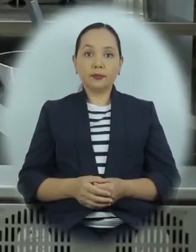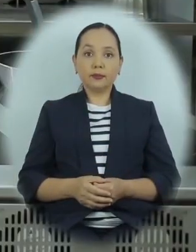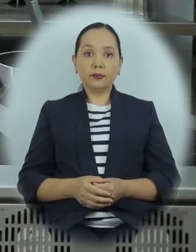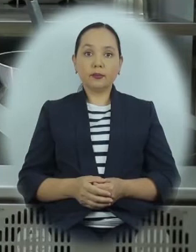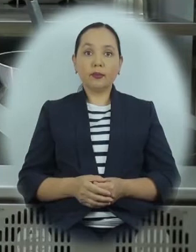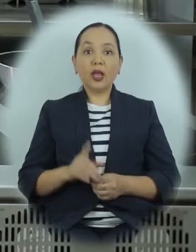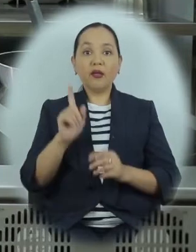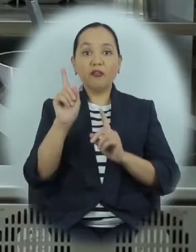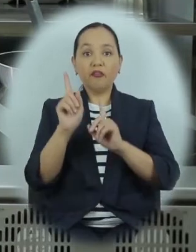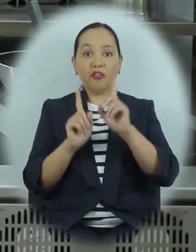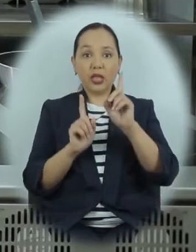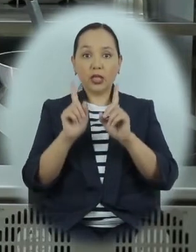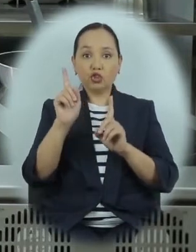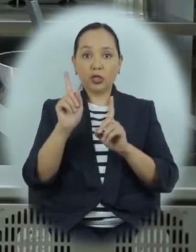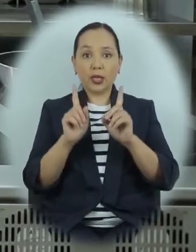Веточки